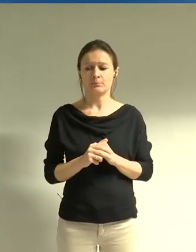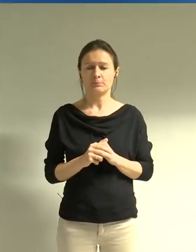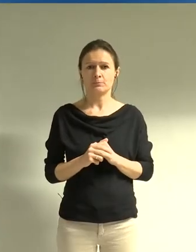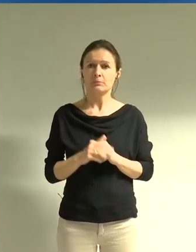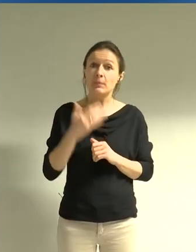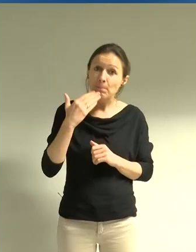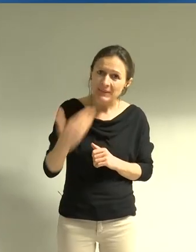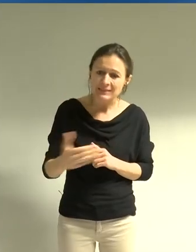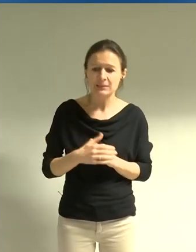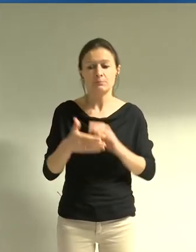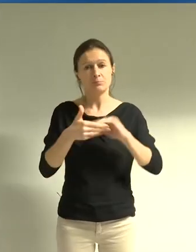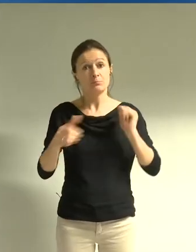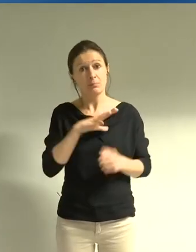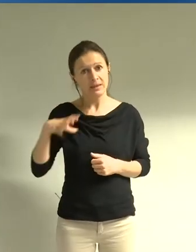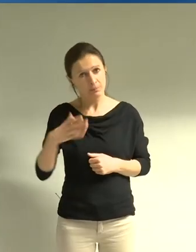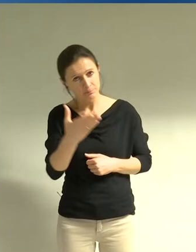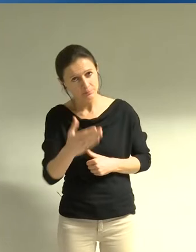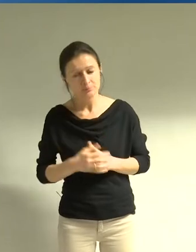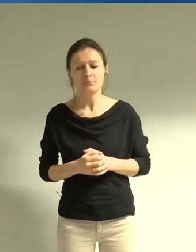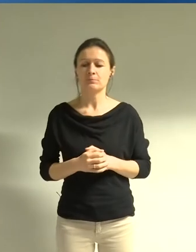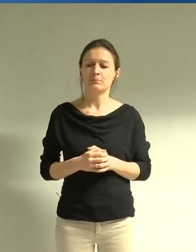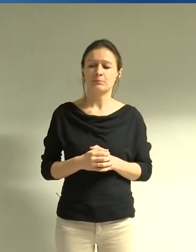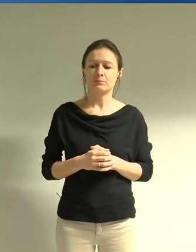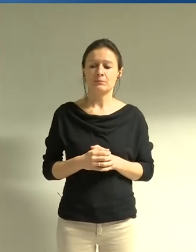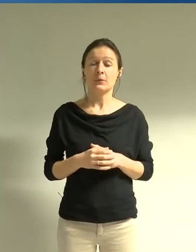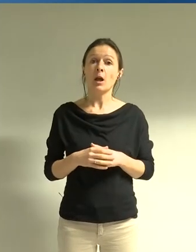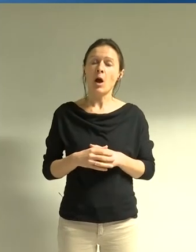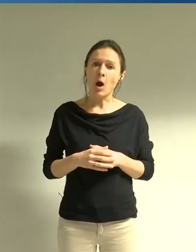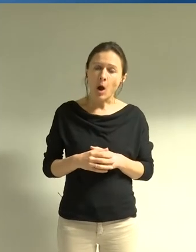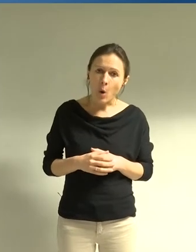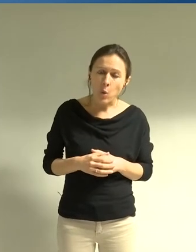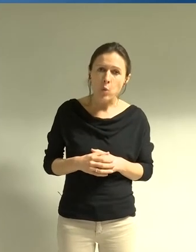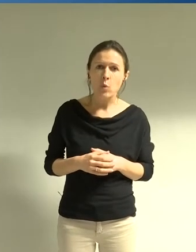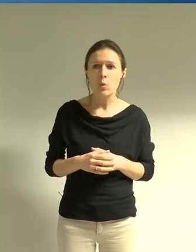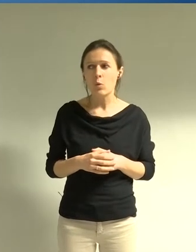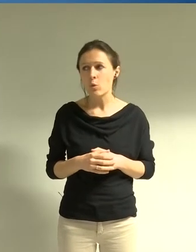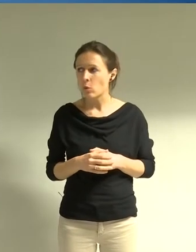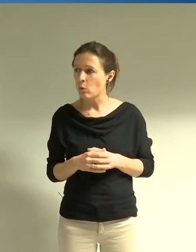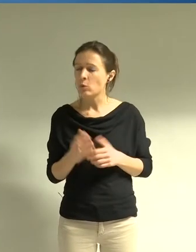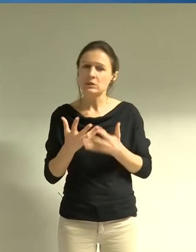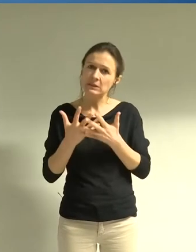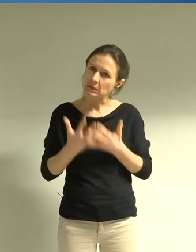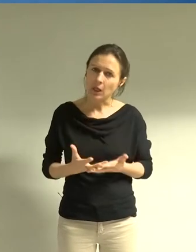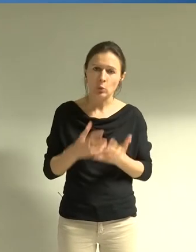bon fait danse et ça fait couler beaucoup d'encre déjà